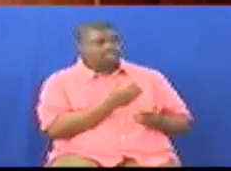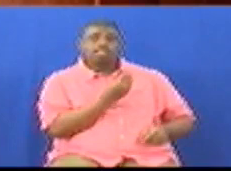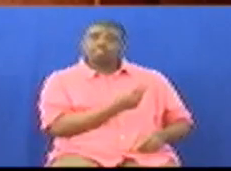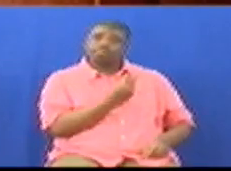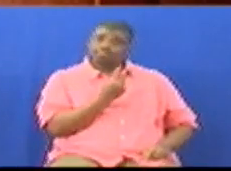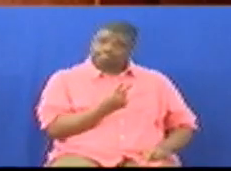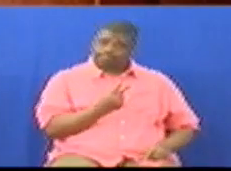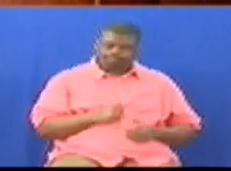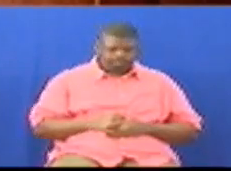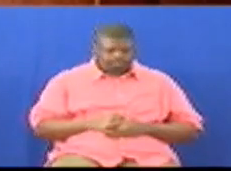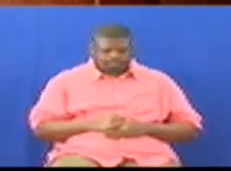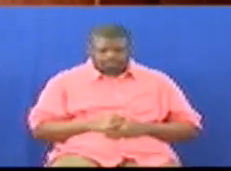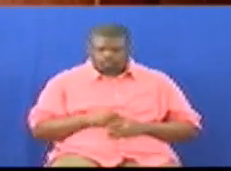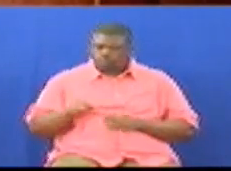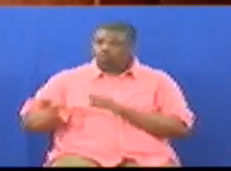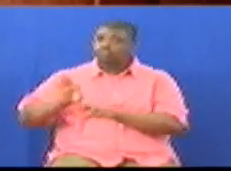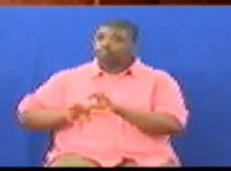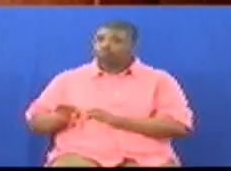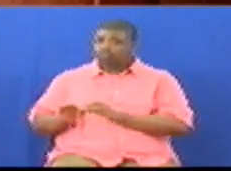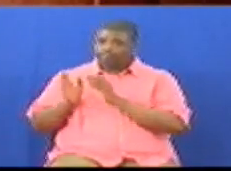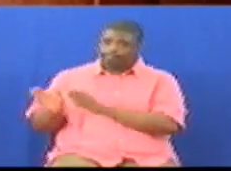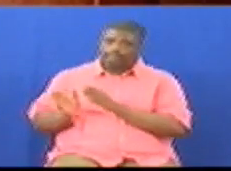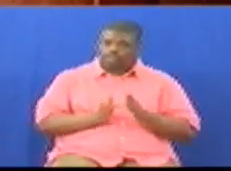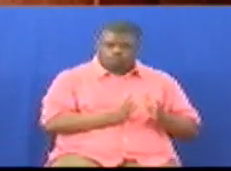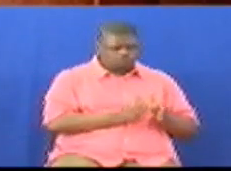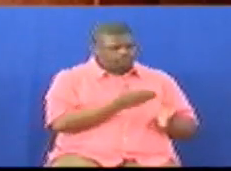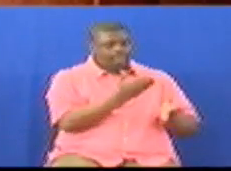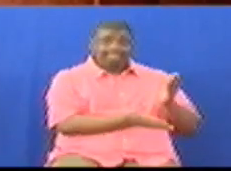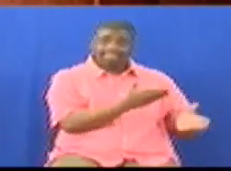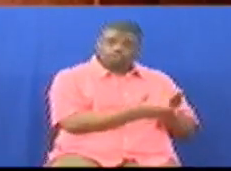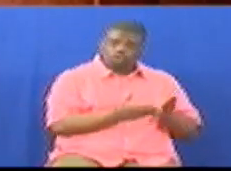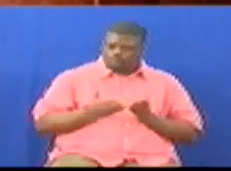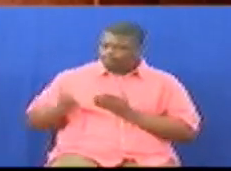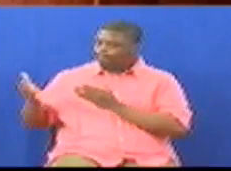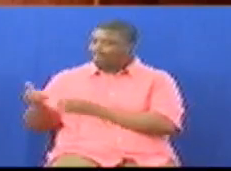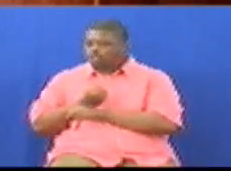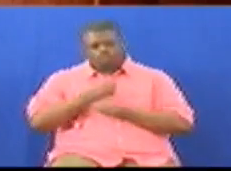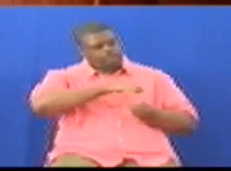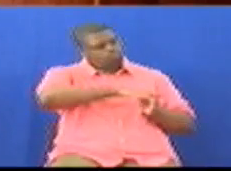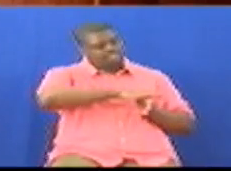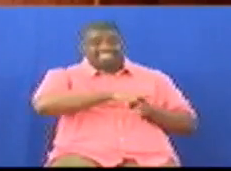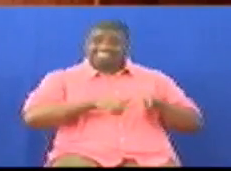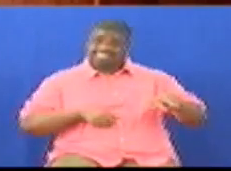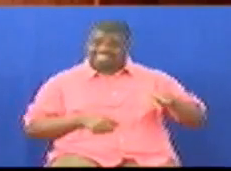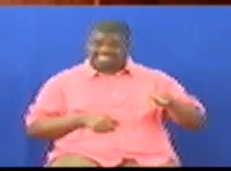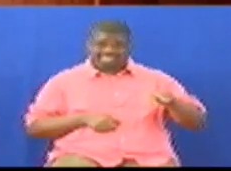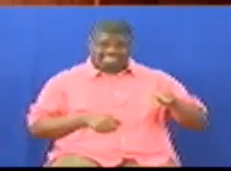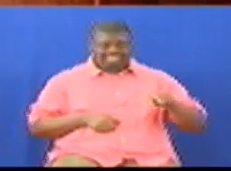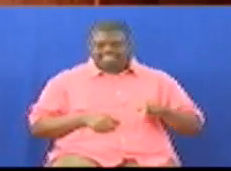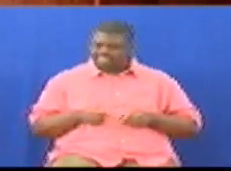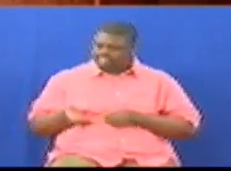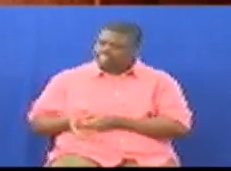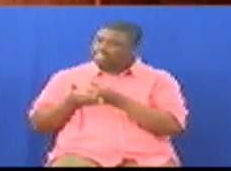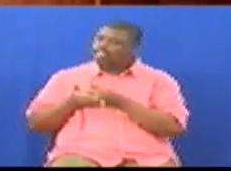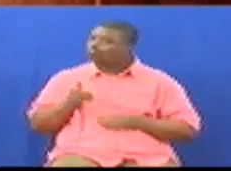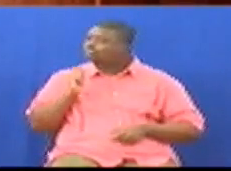yetu. Uchambuzi wa mpango wa makadirio ya mapato na matumizi kwa mwaka wa fedha 2021. Mheshimiwa Naibu Spika,